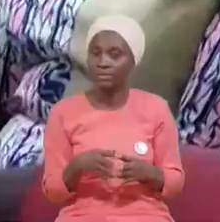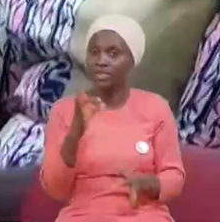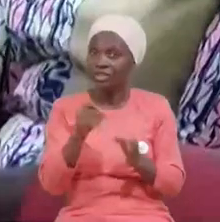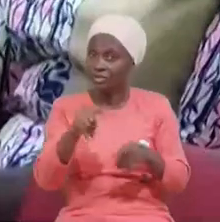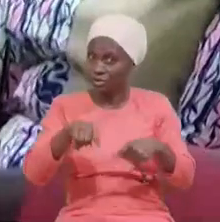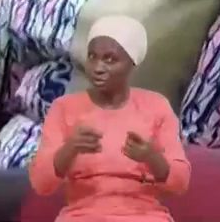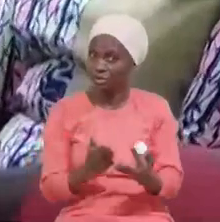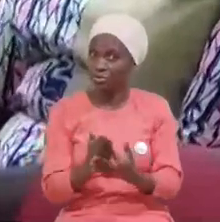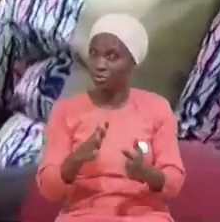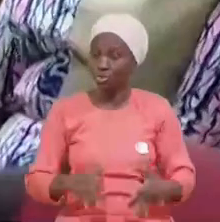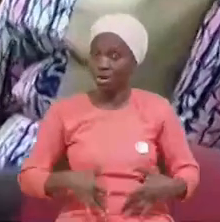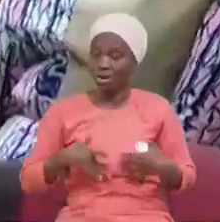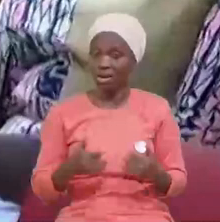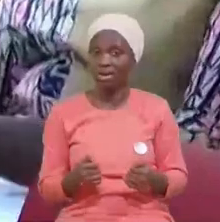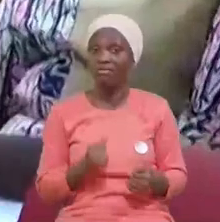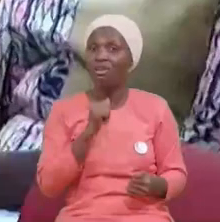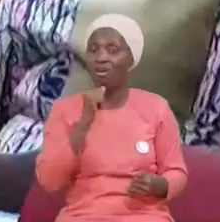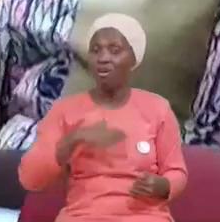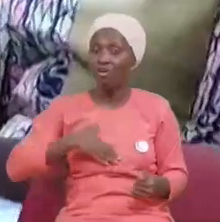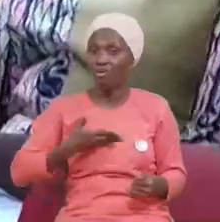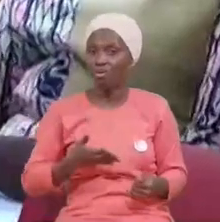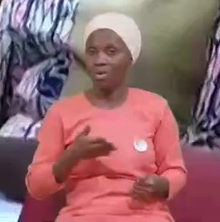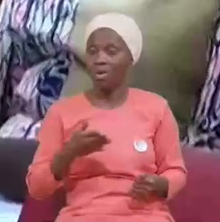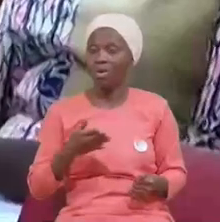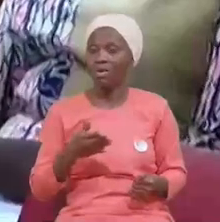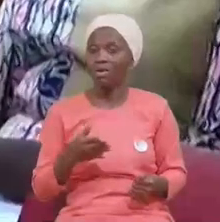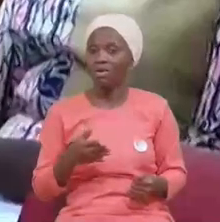Si tu passes la vie sans avoir la bonne volonté,